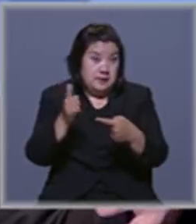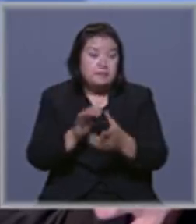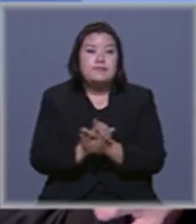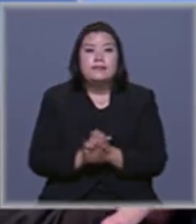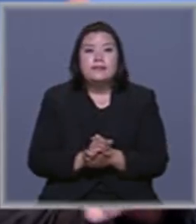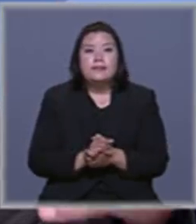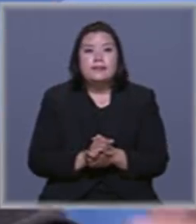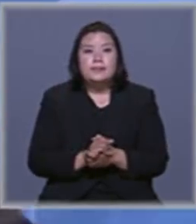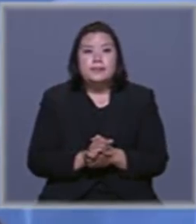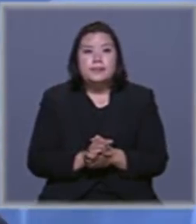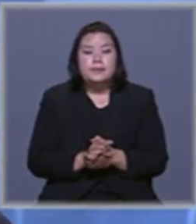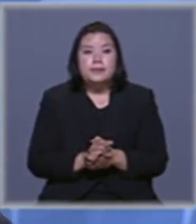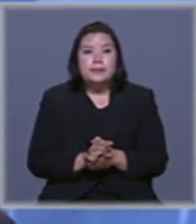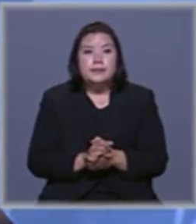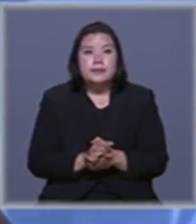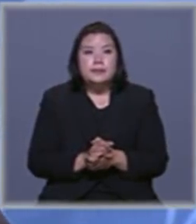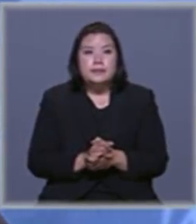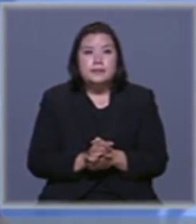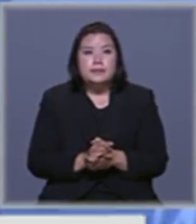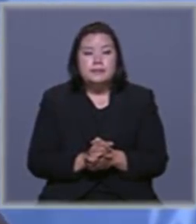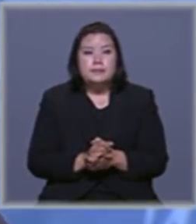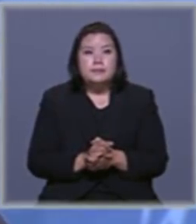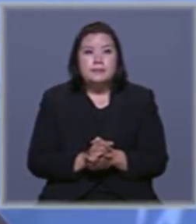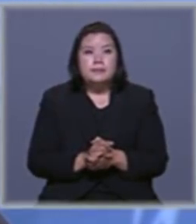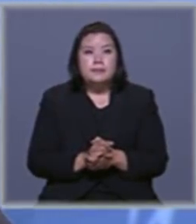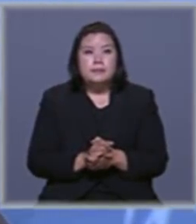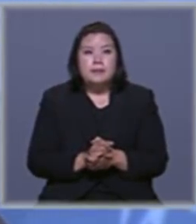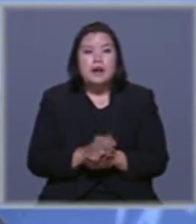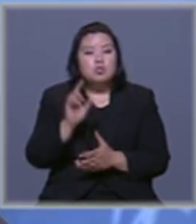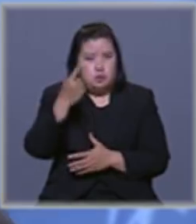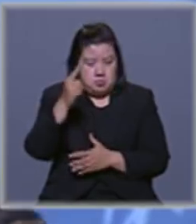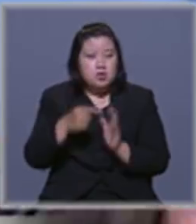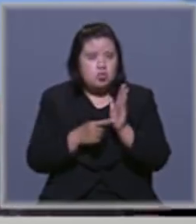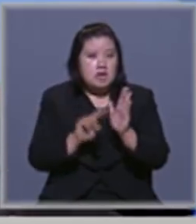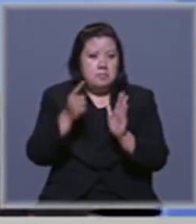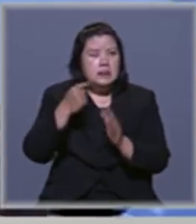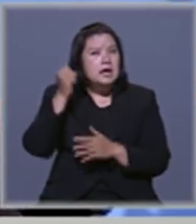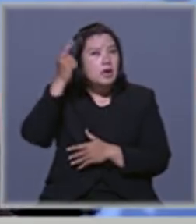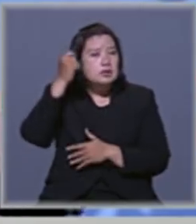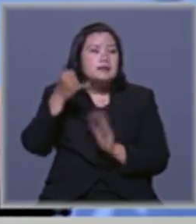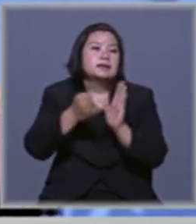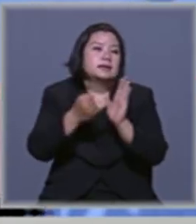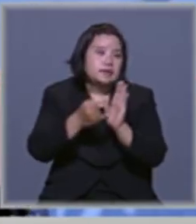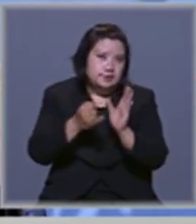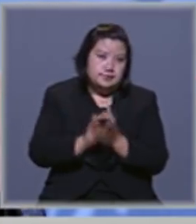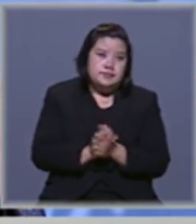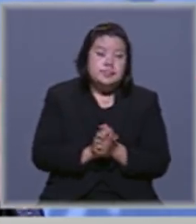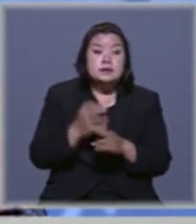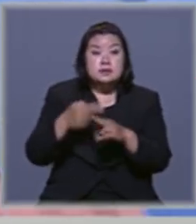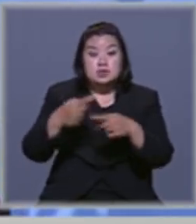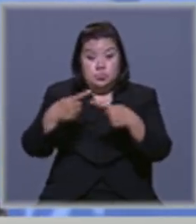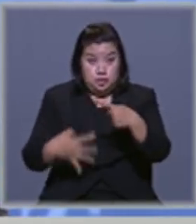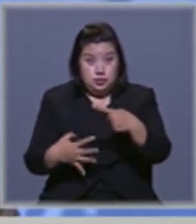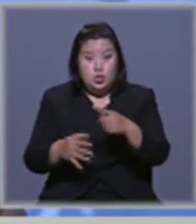างนั้นได้นะ ครับ หมายความว่านี่ยกตัวอย่างแบบฟังง่ายๆแต่มันอาจจะไม่ใช่อย่างนั้นแต่หมายถึงว่าตัวปาร์ตี้ลิสต์มันจะได้น้อย